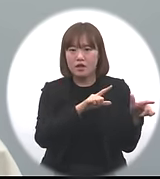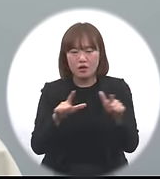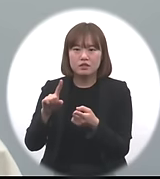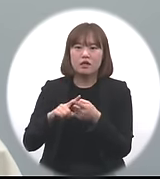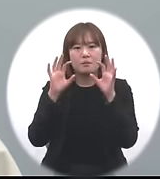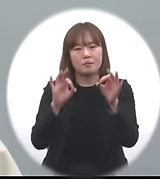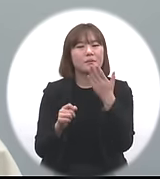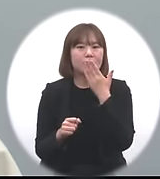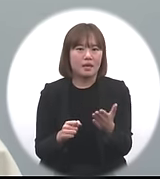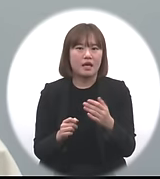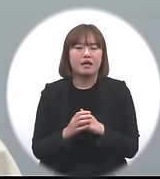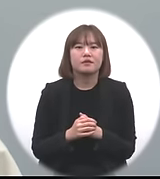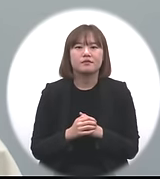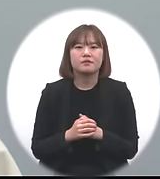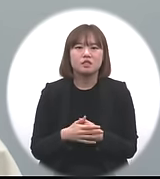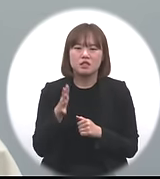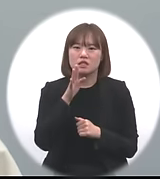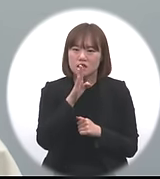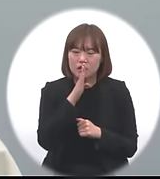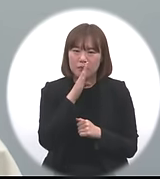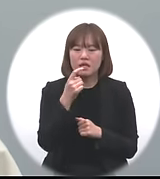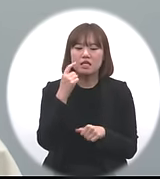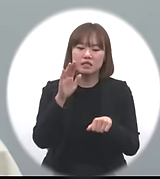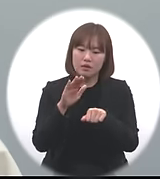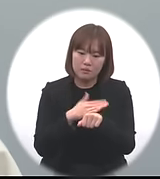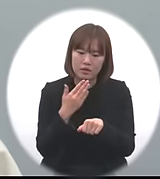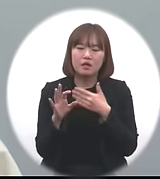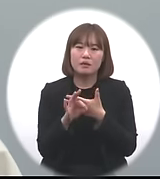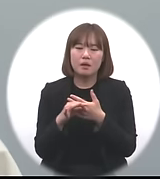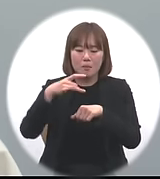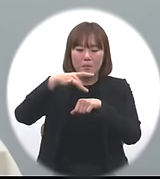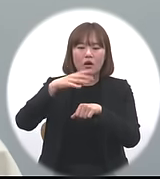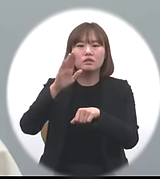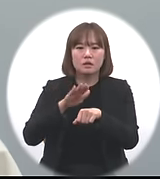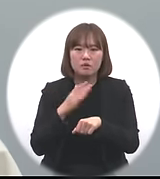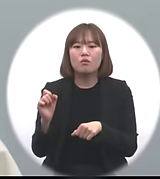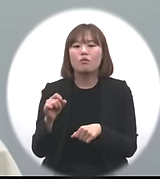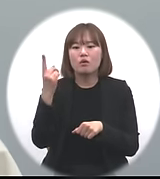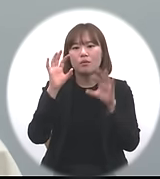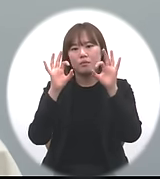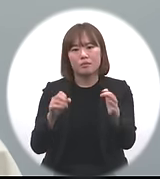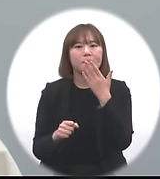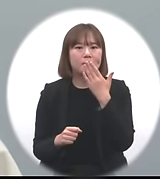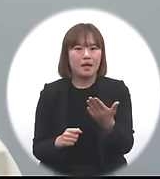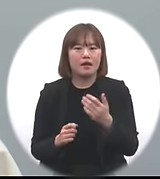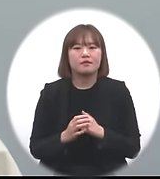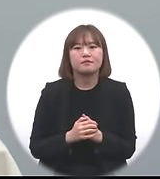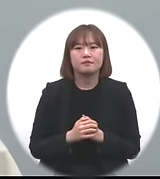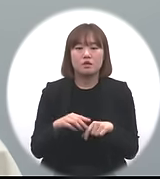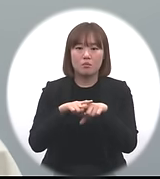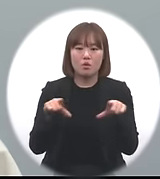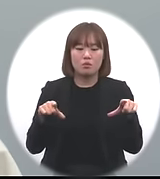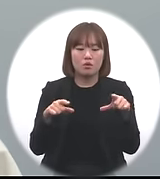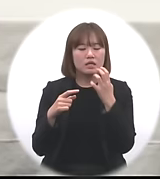자라고 있는지 뼈에 관련된 부분도 좀볼 거고요. 이 부정교합이 정말로 이가 잘못한 것인지 아니면 뼈가 잘못한 것인지